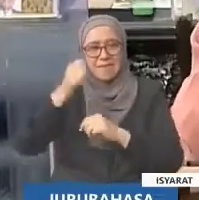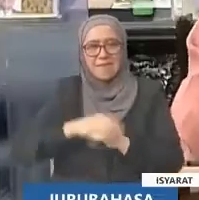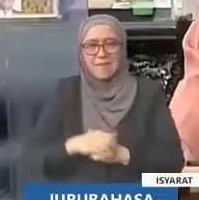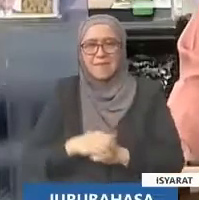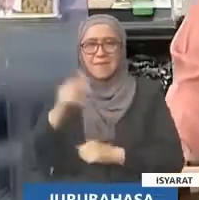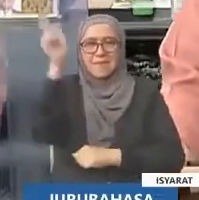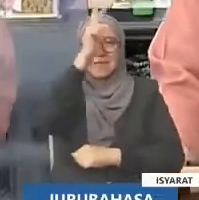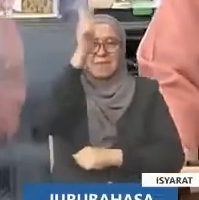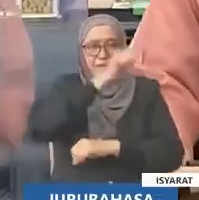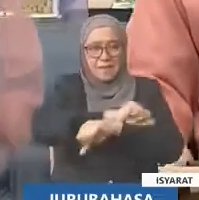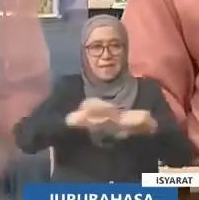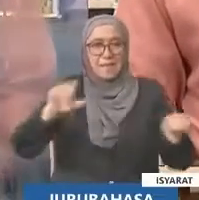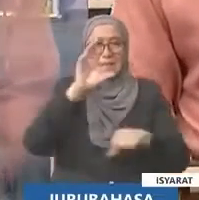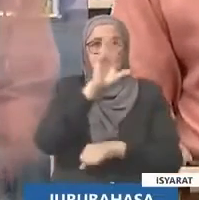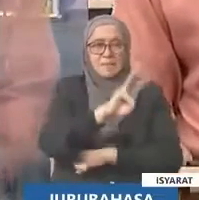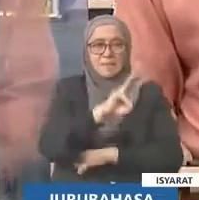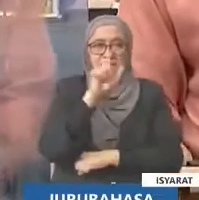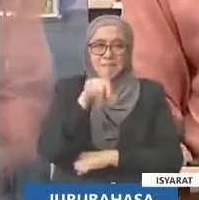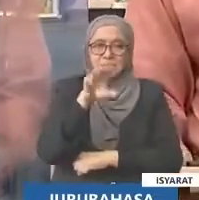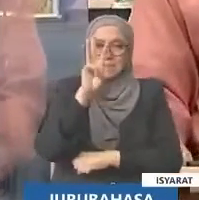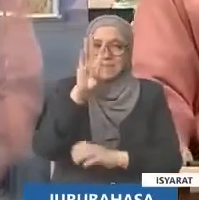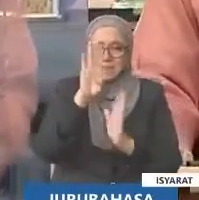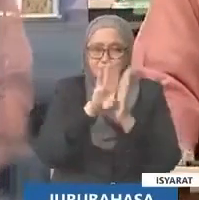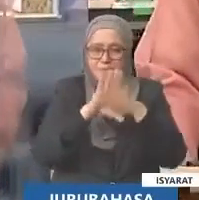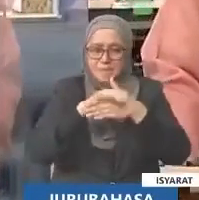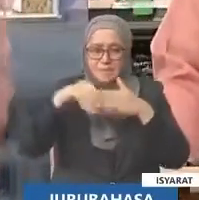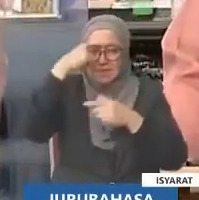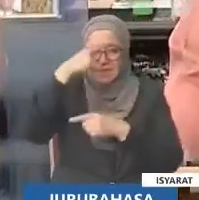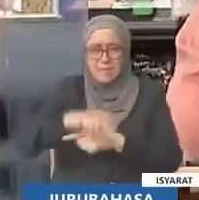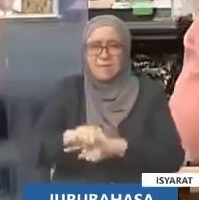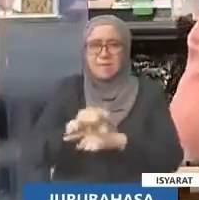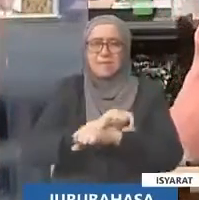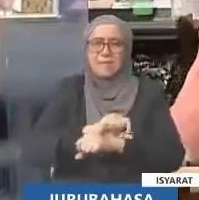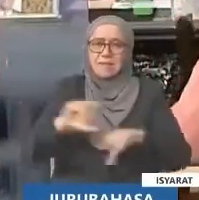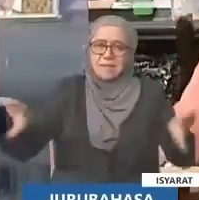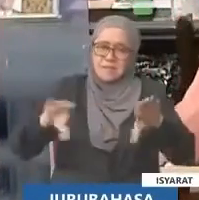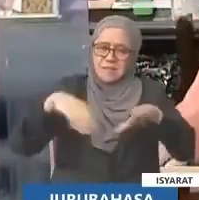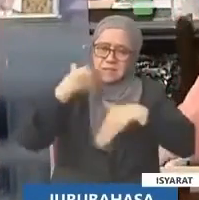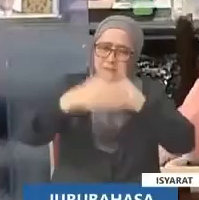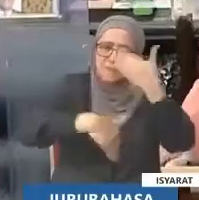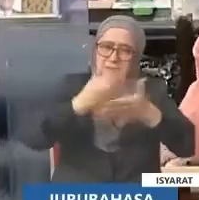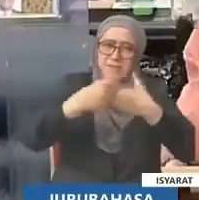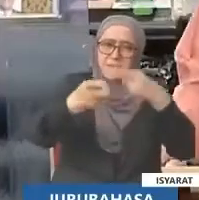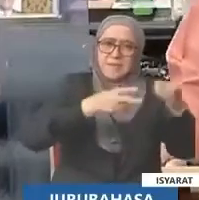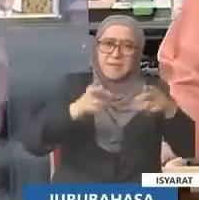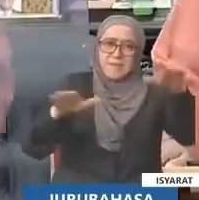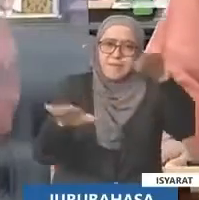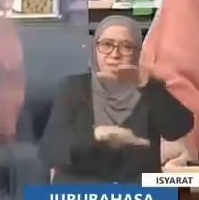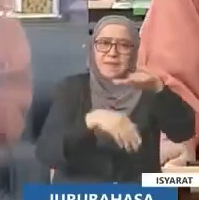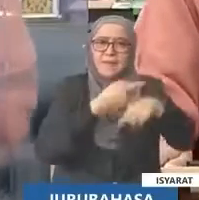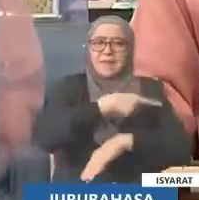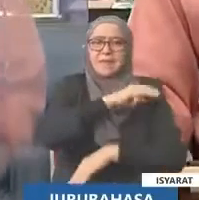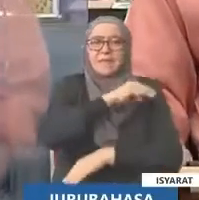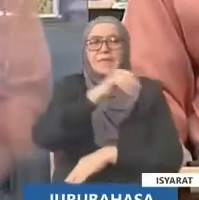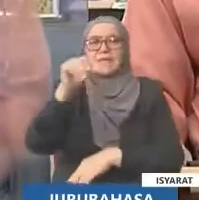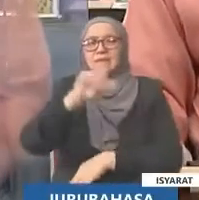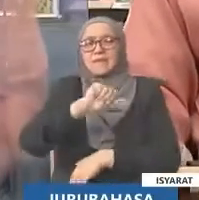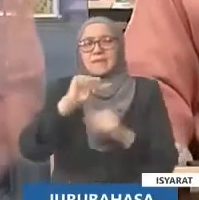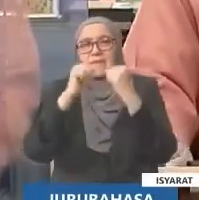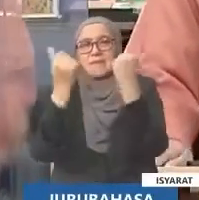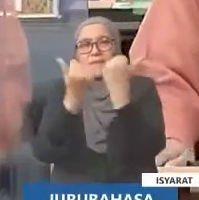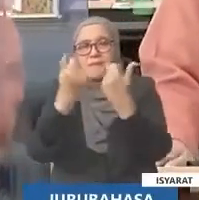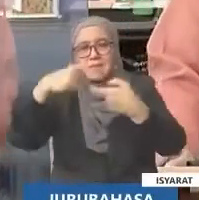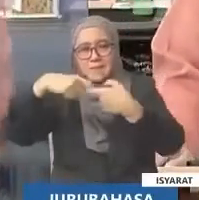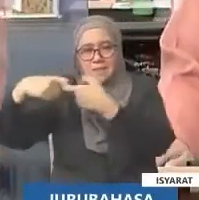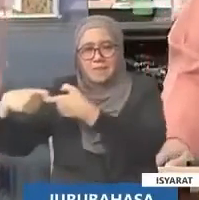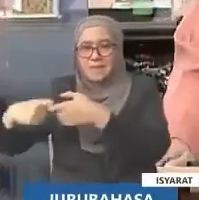menyediakan RM6.6 bilion untuk melaksanakan pelbagai inisiatif di bawah kementerian dan agensi-agensi berkaitan. Tumpuan